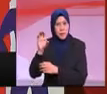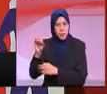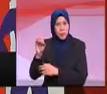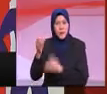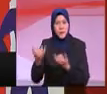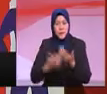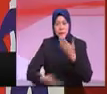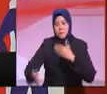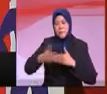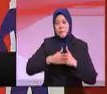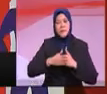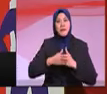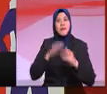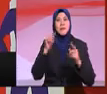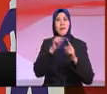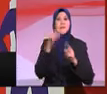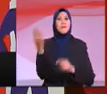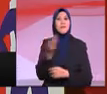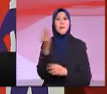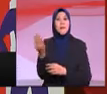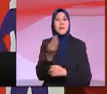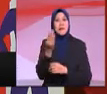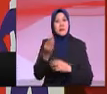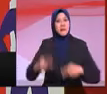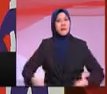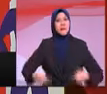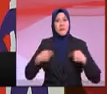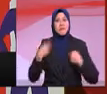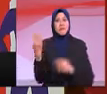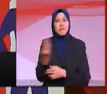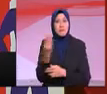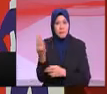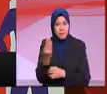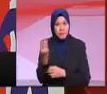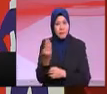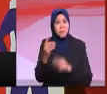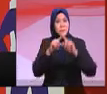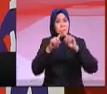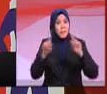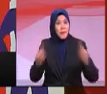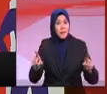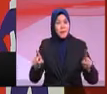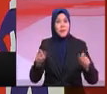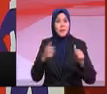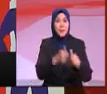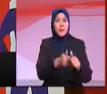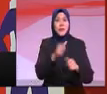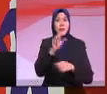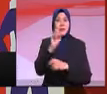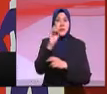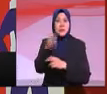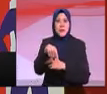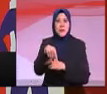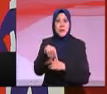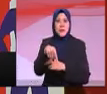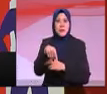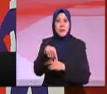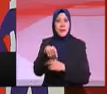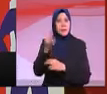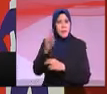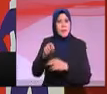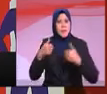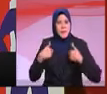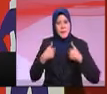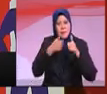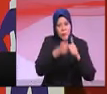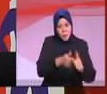kita kembali pada norma hidup yang seperti sedia kala, tetapi kena patuh pada SOP. Jadi kepatuhan mesti